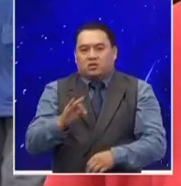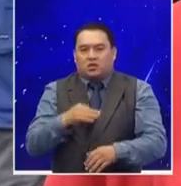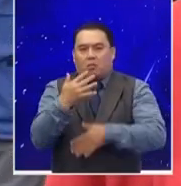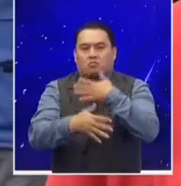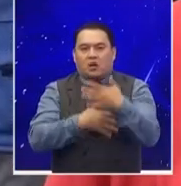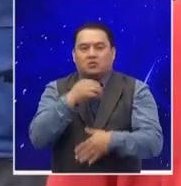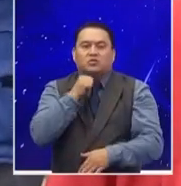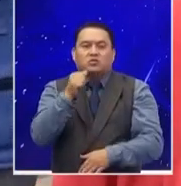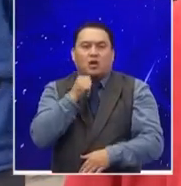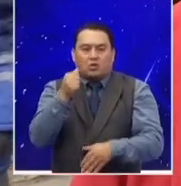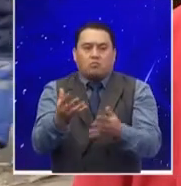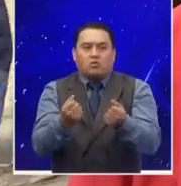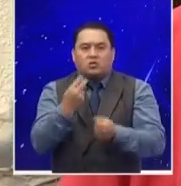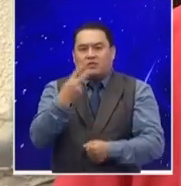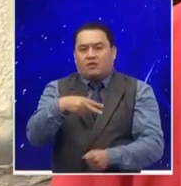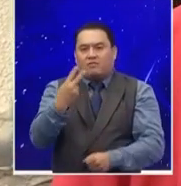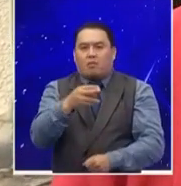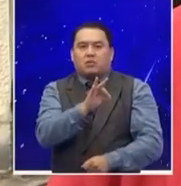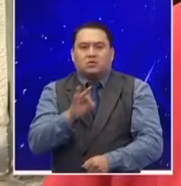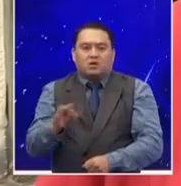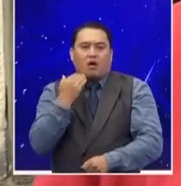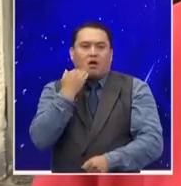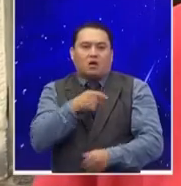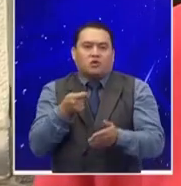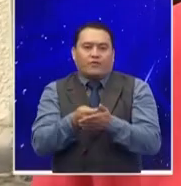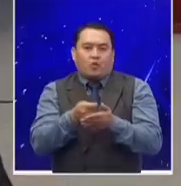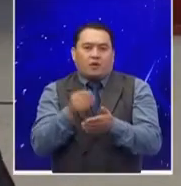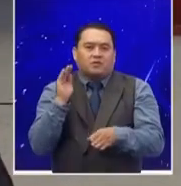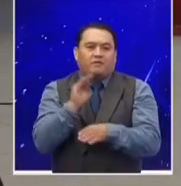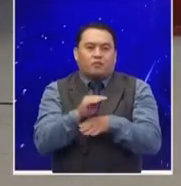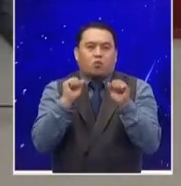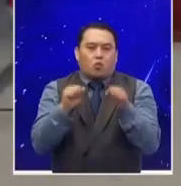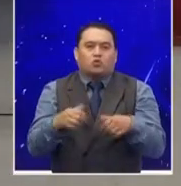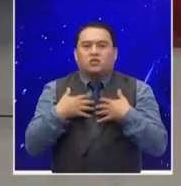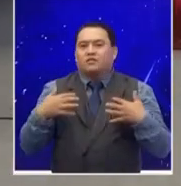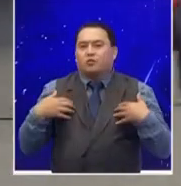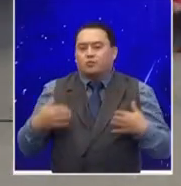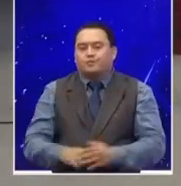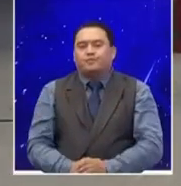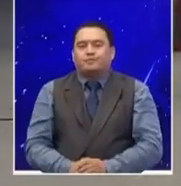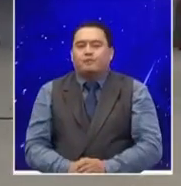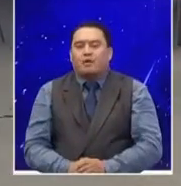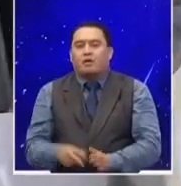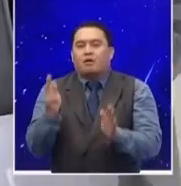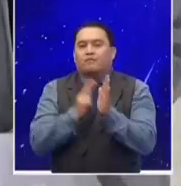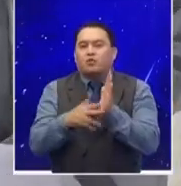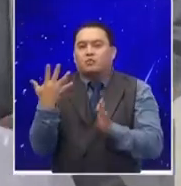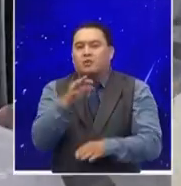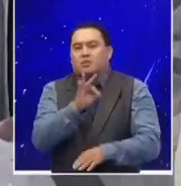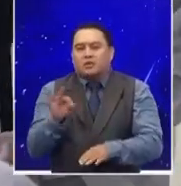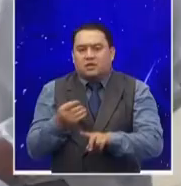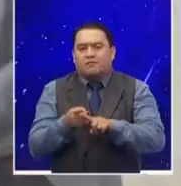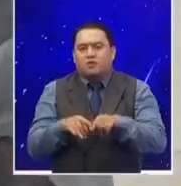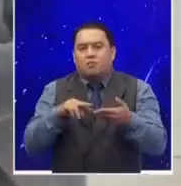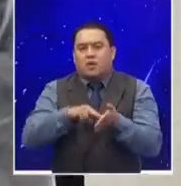переработанной сахарной свеклы получаем 22% качественных кормовых добавок. Модернизация завода уже достигла 85%.